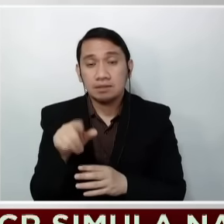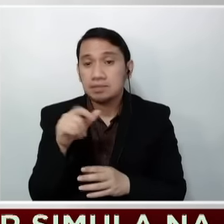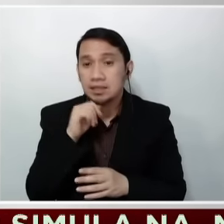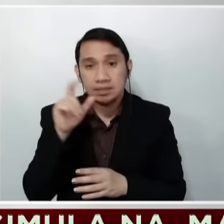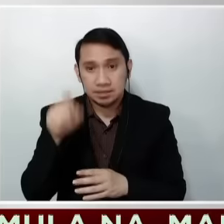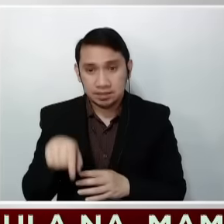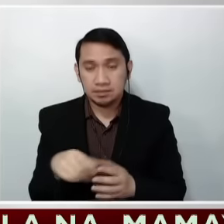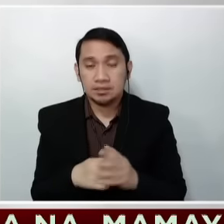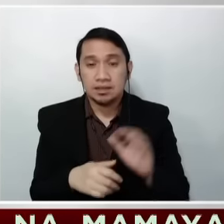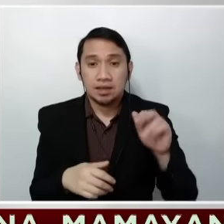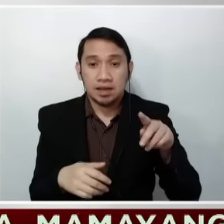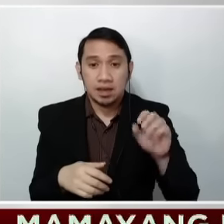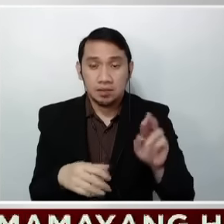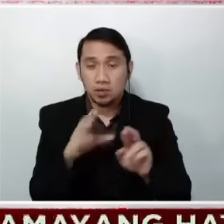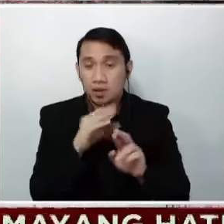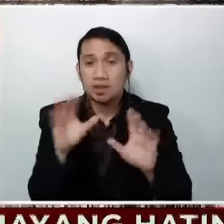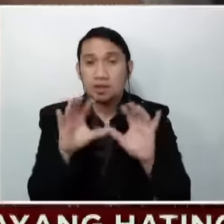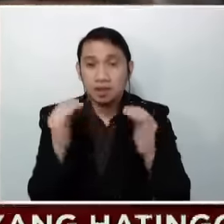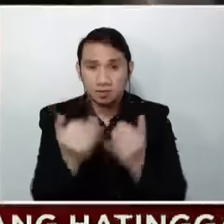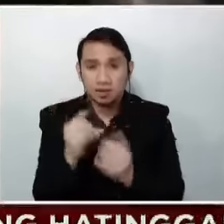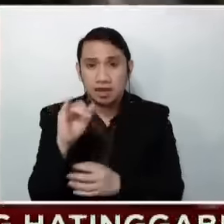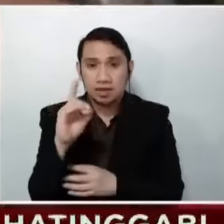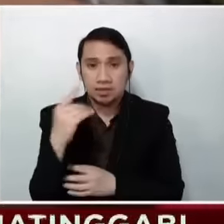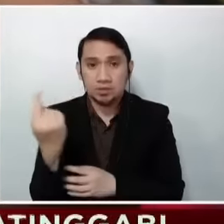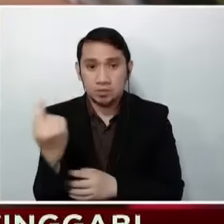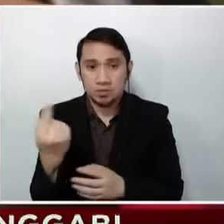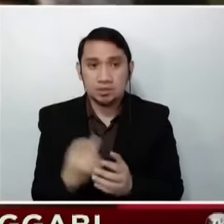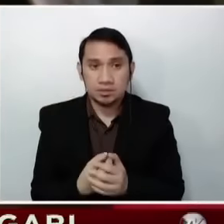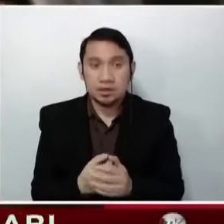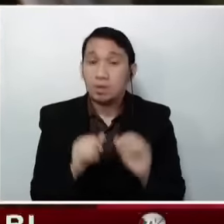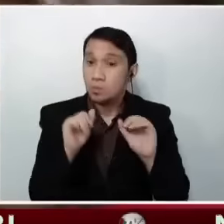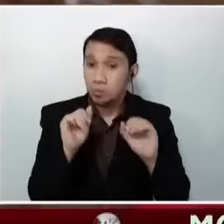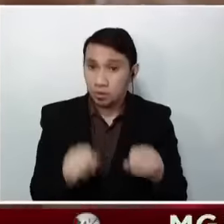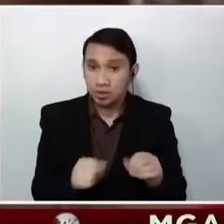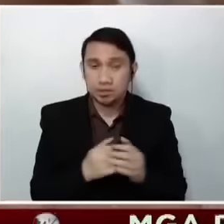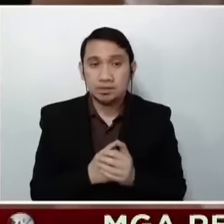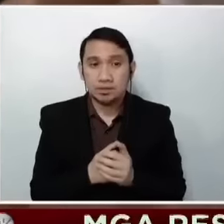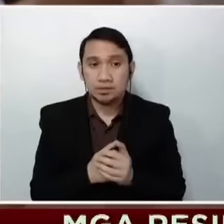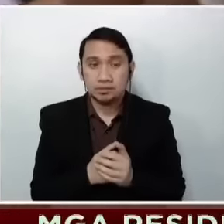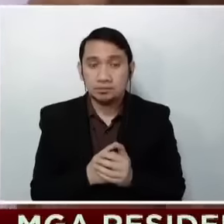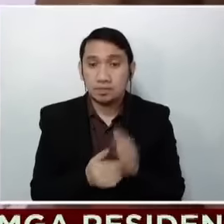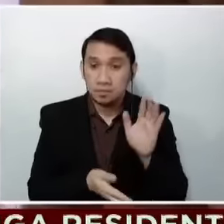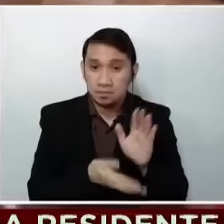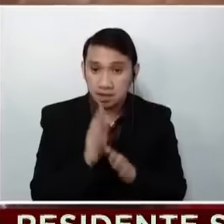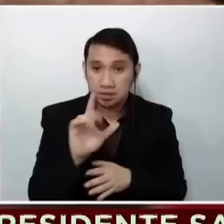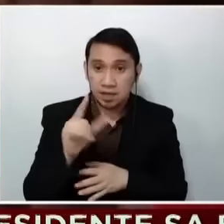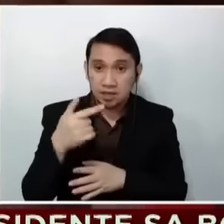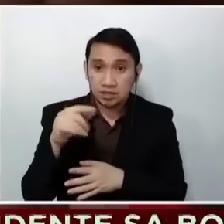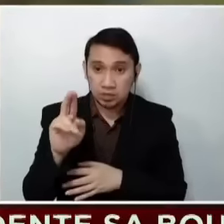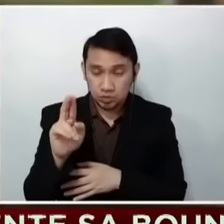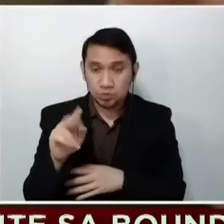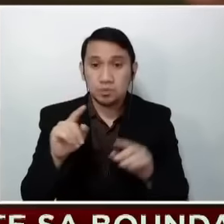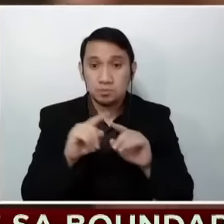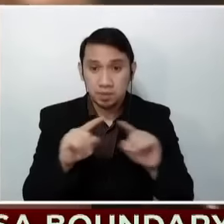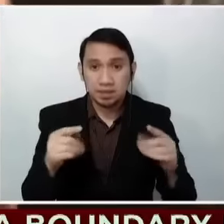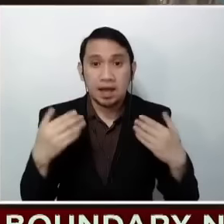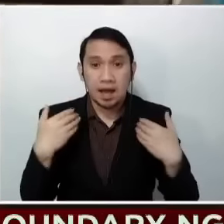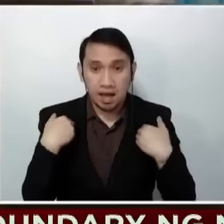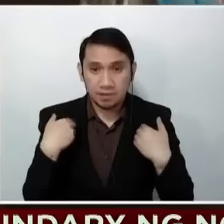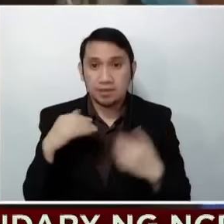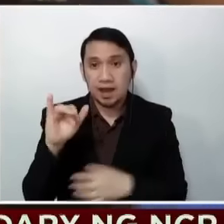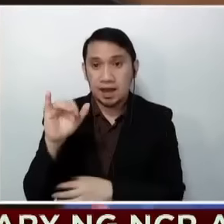mga apor at essentials ang kailangan. Pwedeng-pwede rin ang passing through sa mga LGU basta may bit-bit na